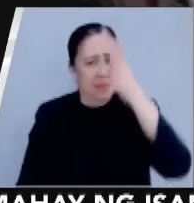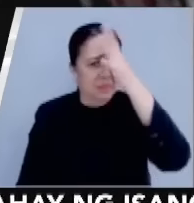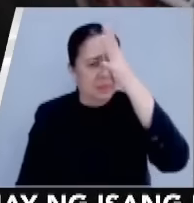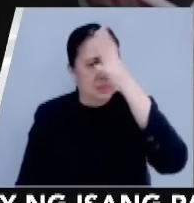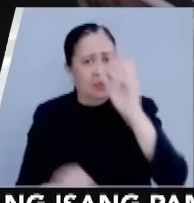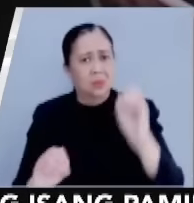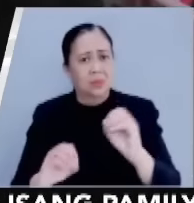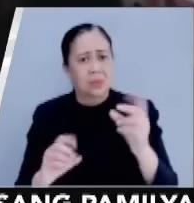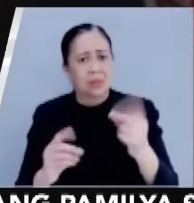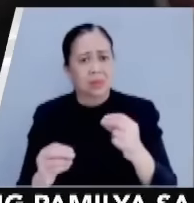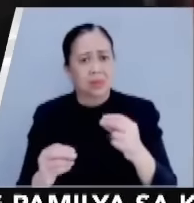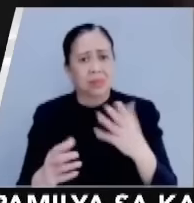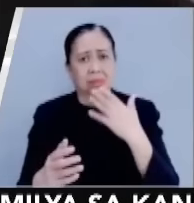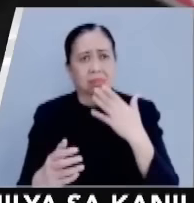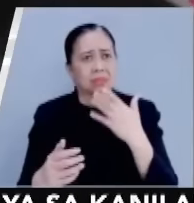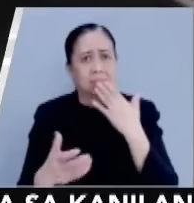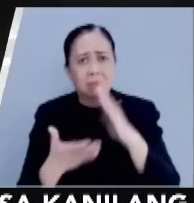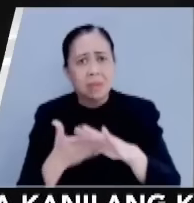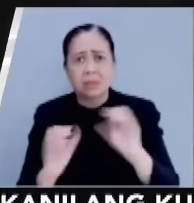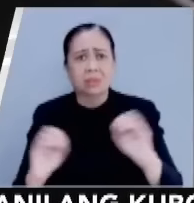na hindi maganda.